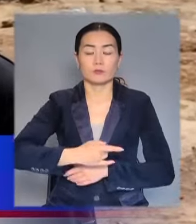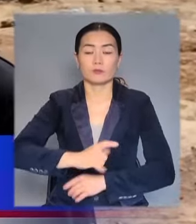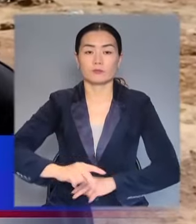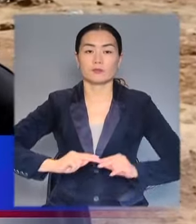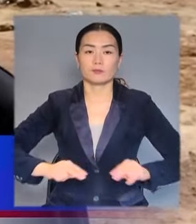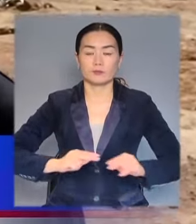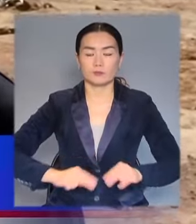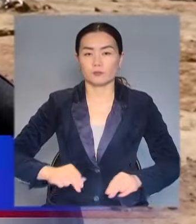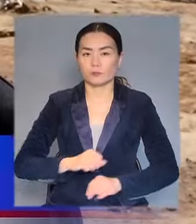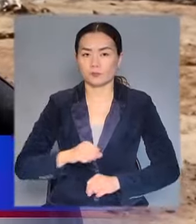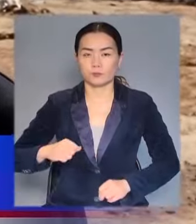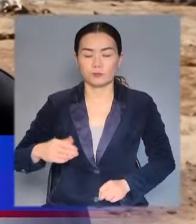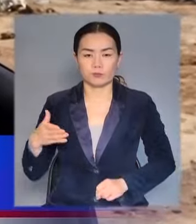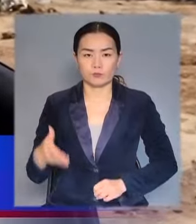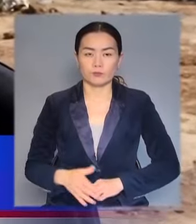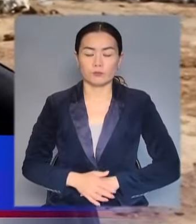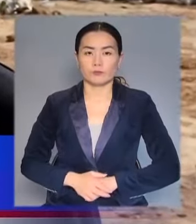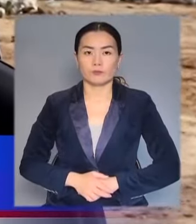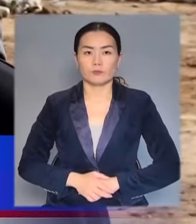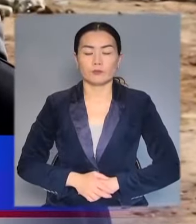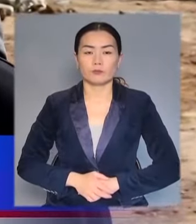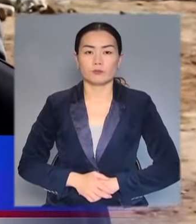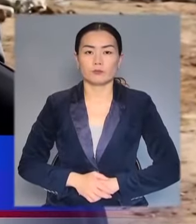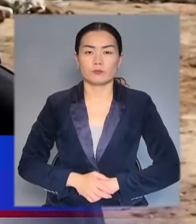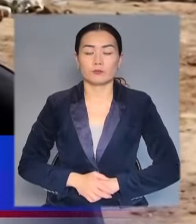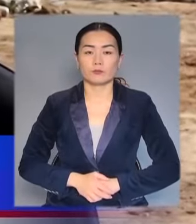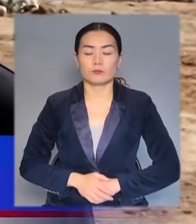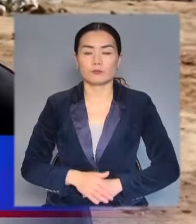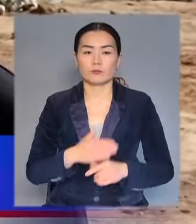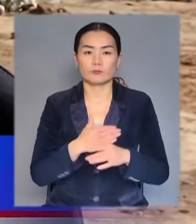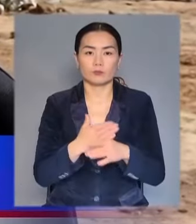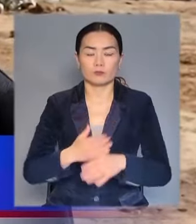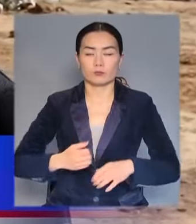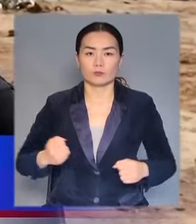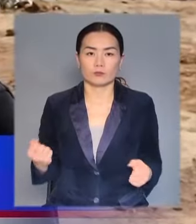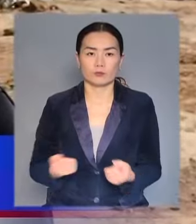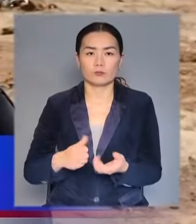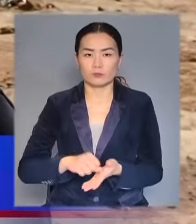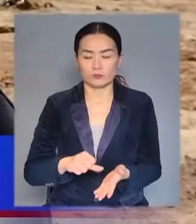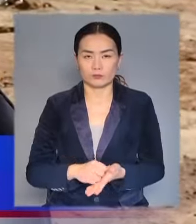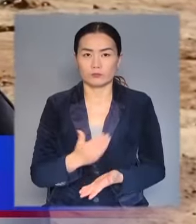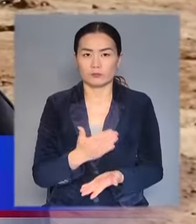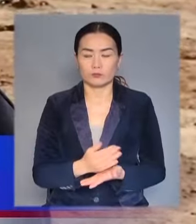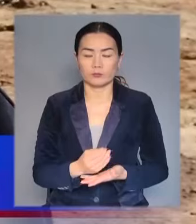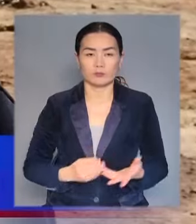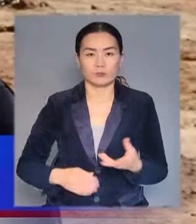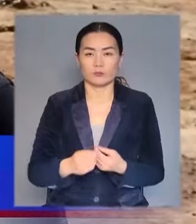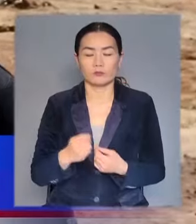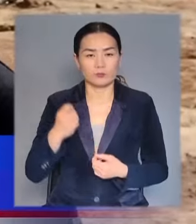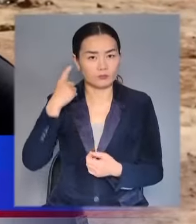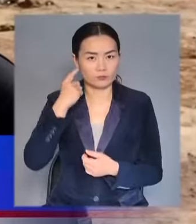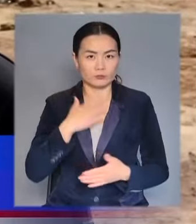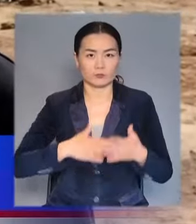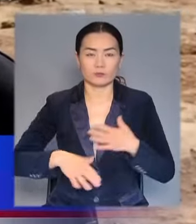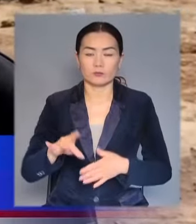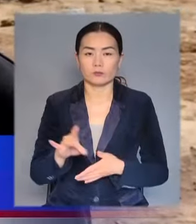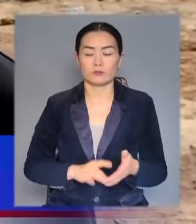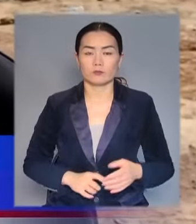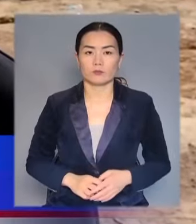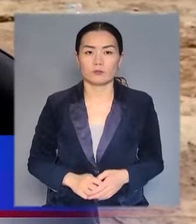өңірінің ұстаздары өз еріктеріменен сабақтан кейін осы қолдауға қатысуға ниет білдіргендерін естіп,